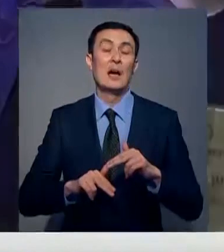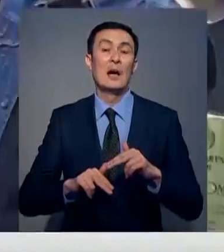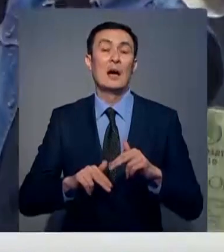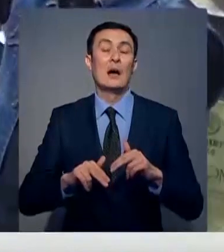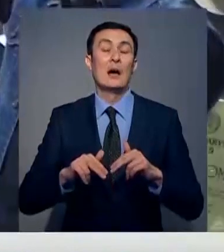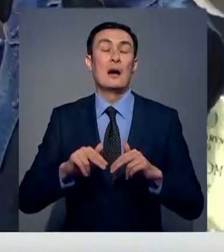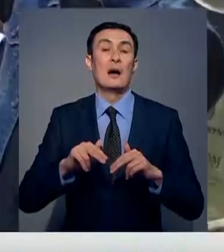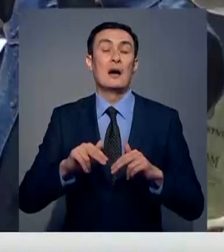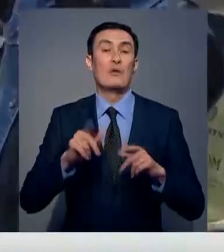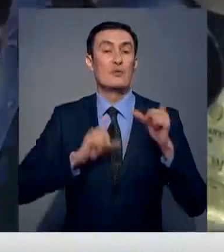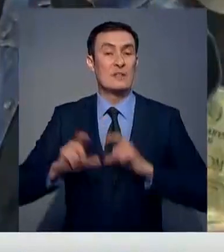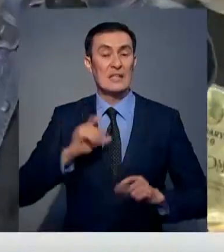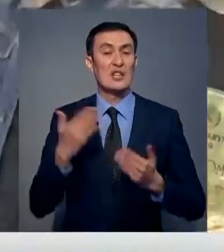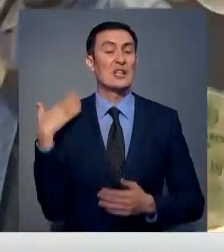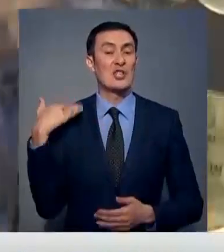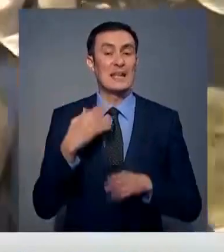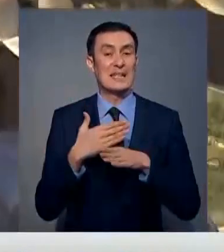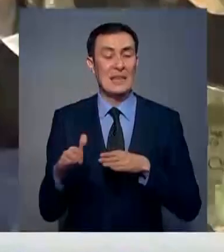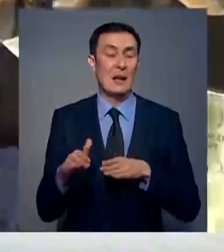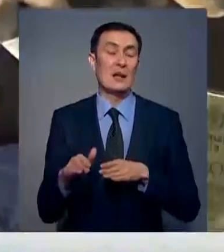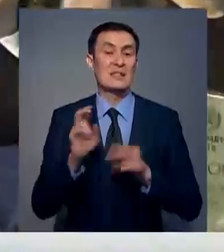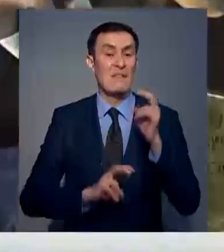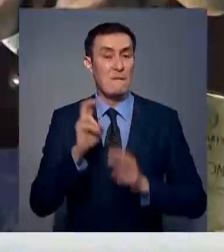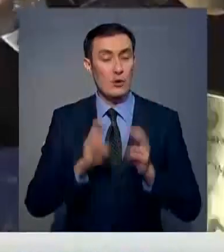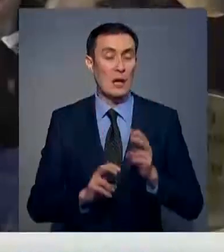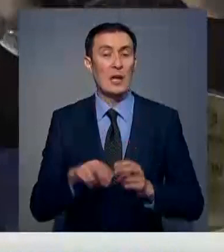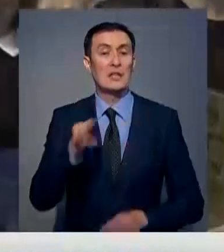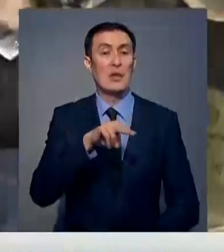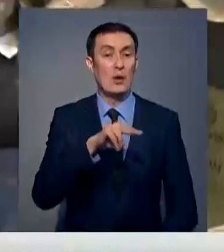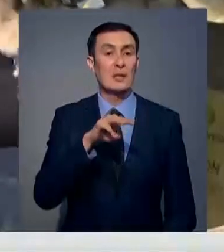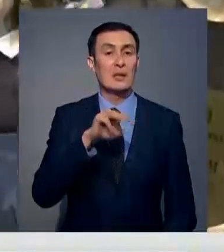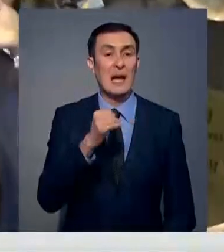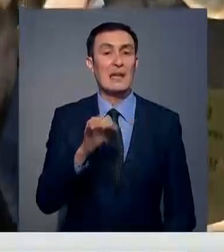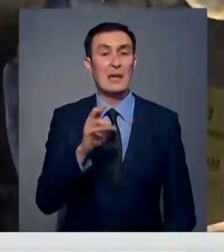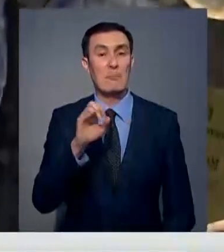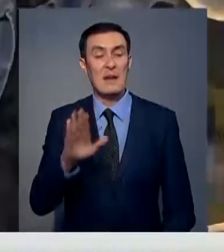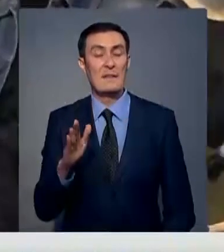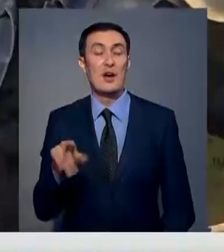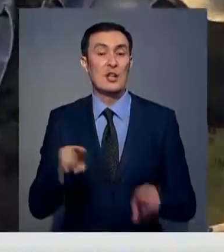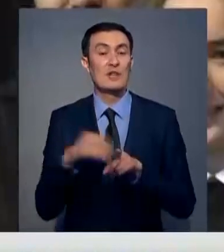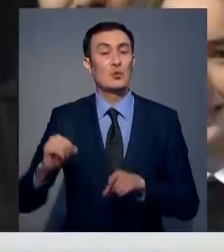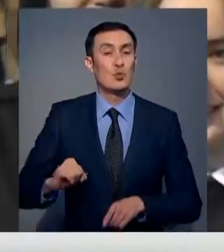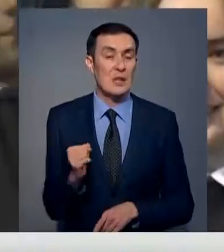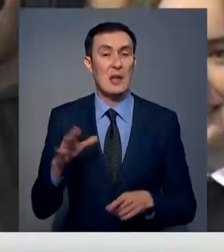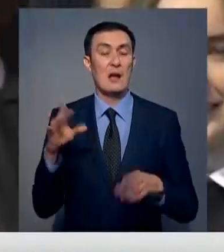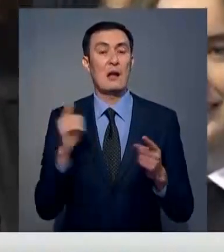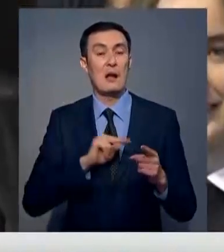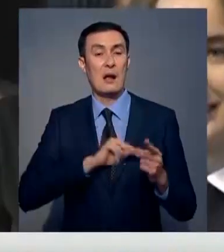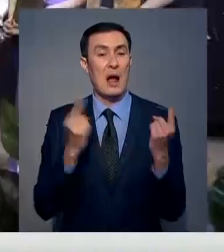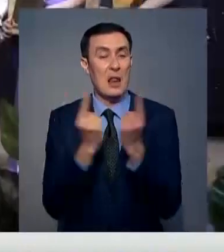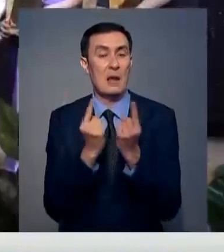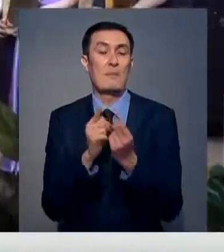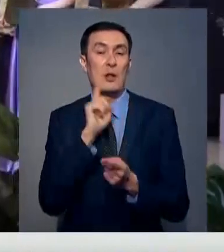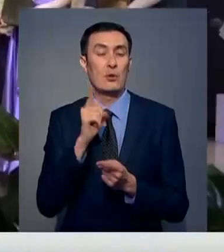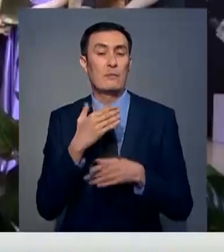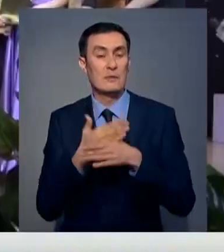Султанахмуда Турайгырова, а ныне начальник цеха электролизного завода Даурен Тайкебаев. Помимо друзей и коллег, поддержать молодого